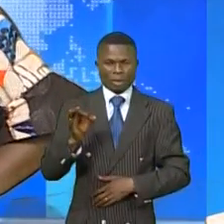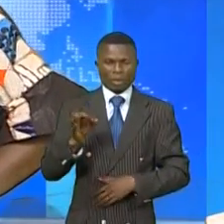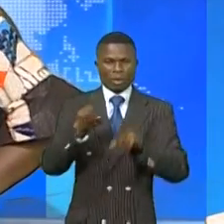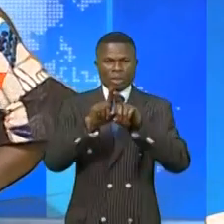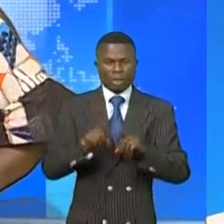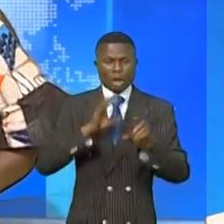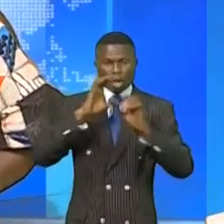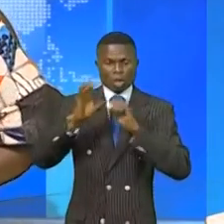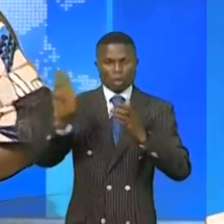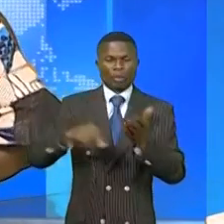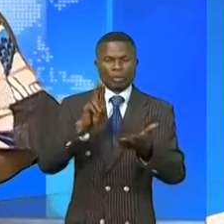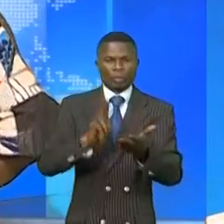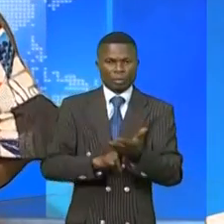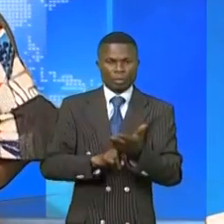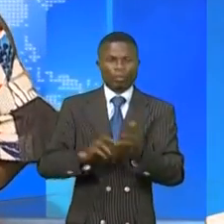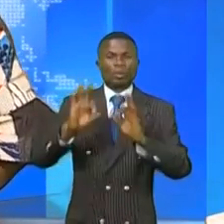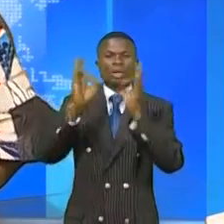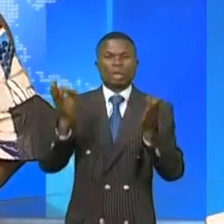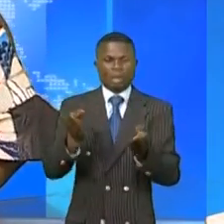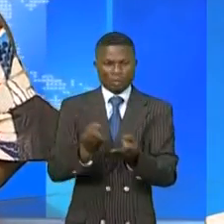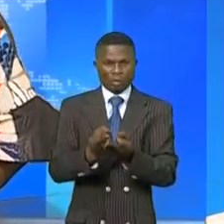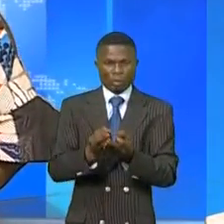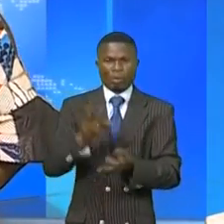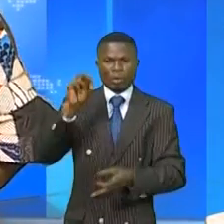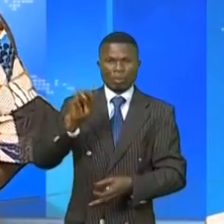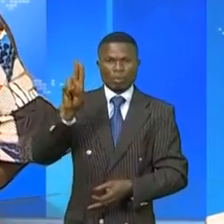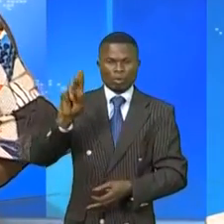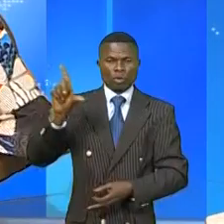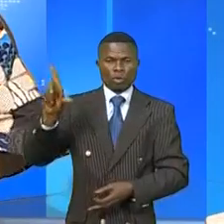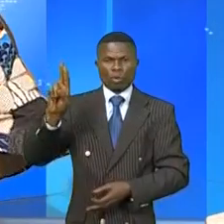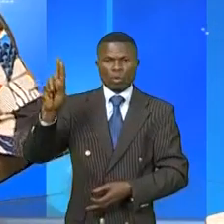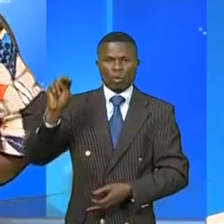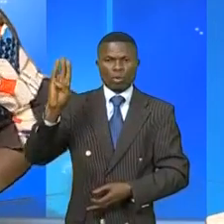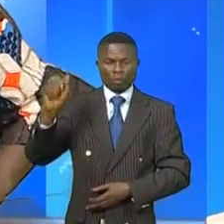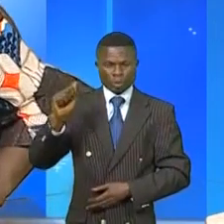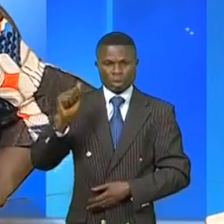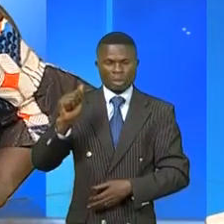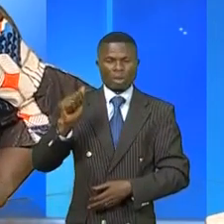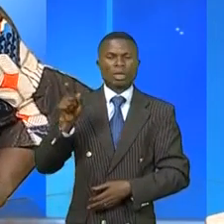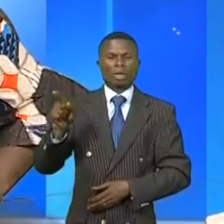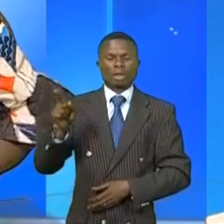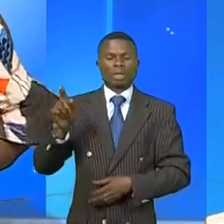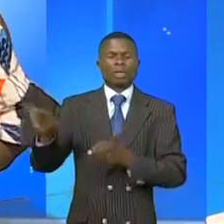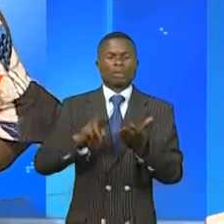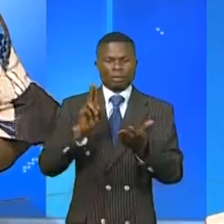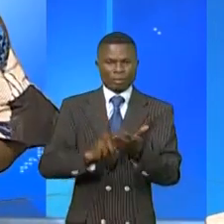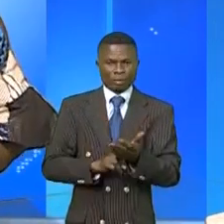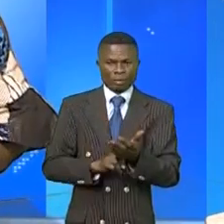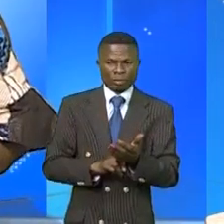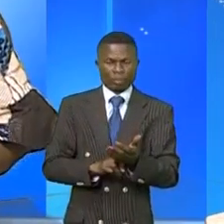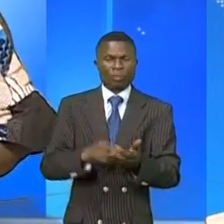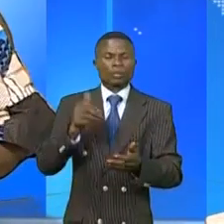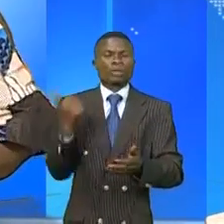ses communiqués signés pour la famille Mulumba Kalambay, Clotilde Kapinga wa Mulumba,